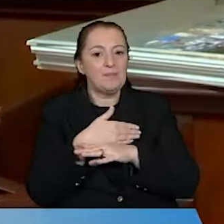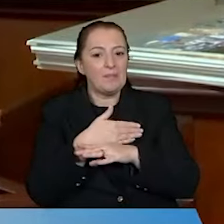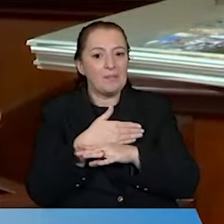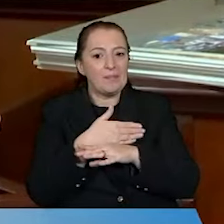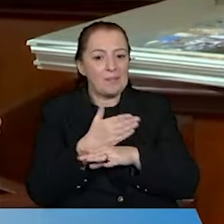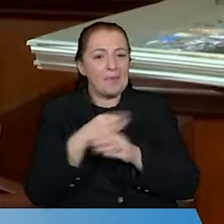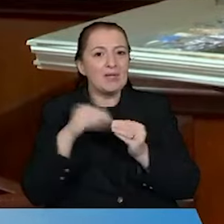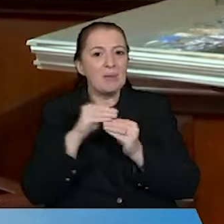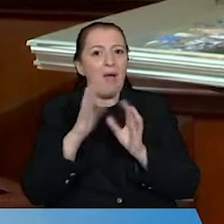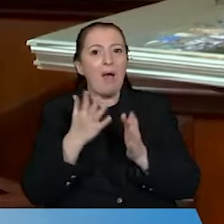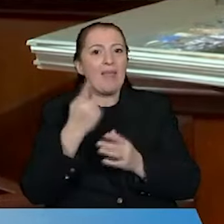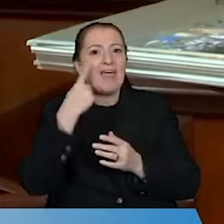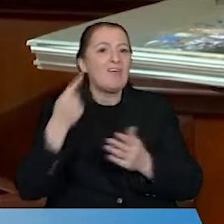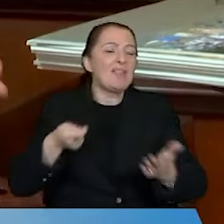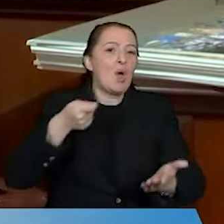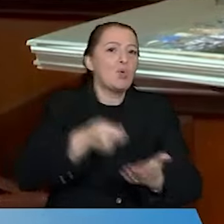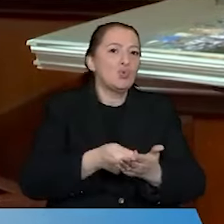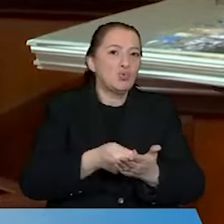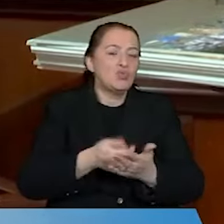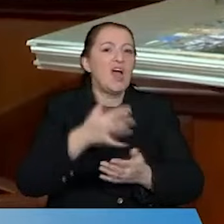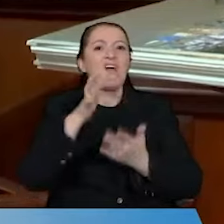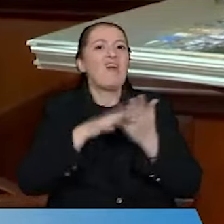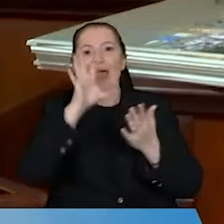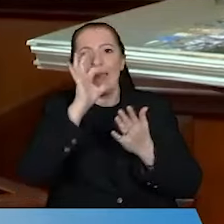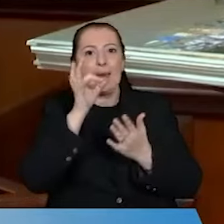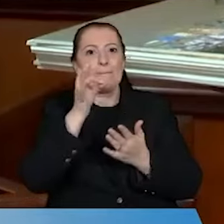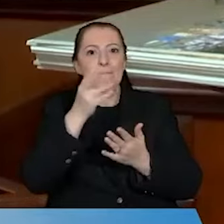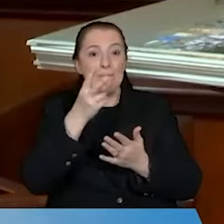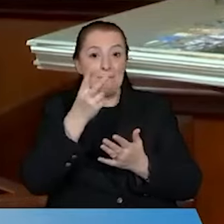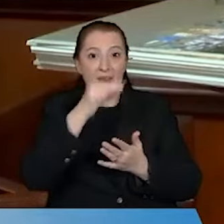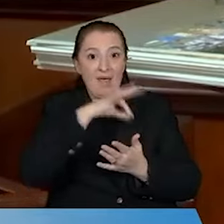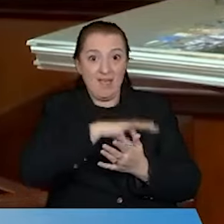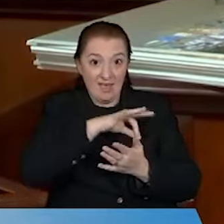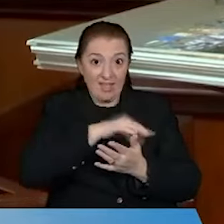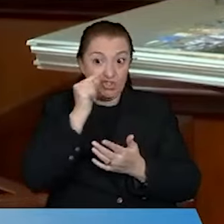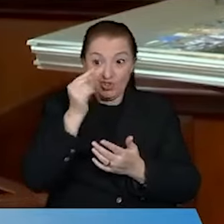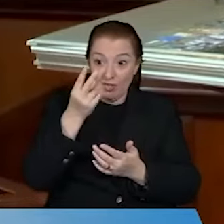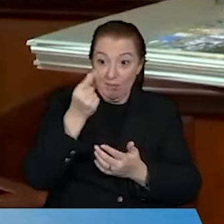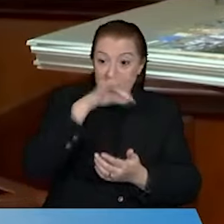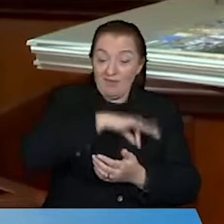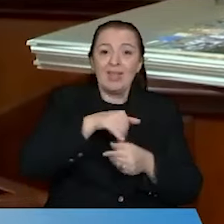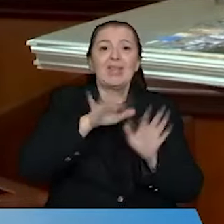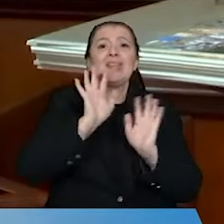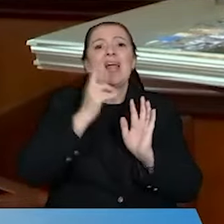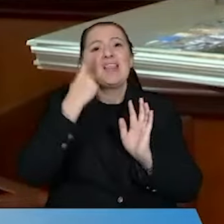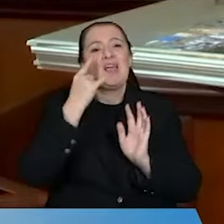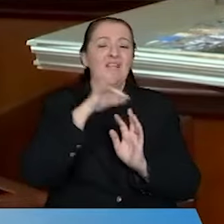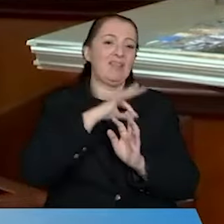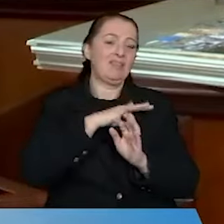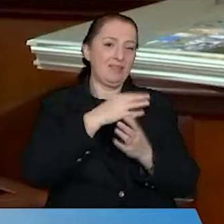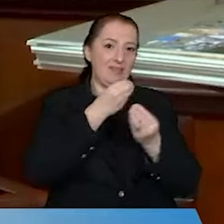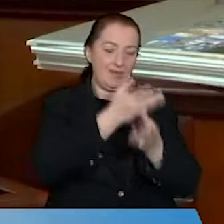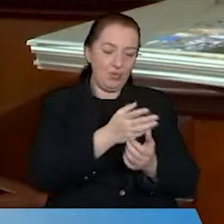değil. Devlete ödüyoruz Fatih Bey. Yani vergiyi devlet alıyor. Şahsı ödemiyoruz. Dolayısıyla da bir işlem hatası olabilir.